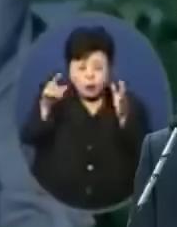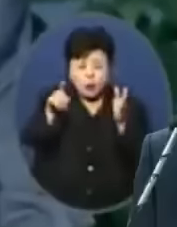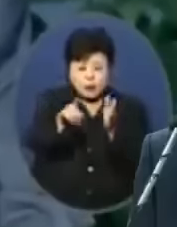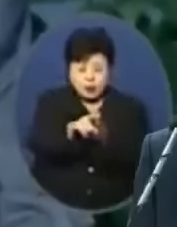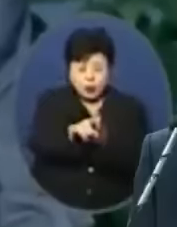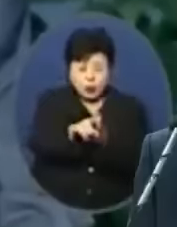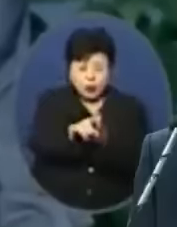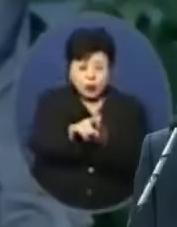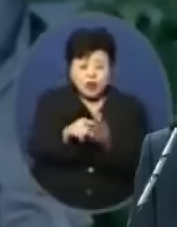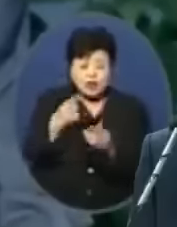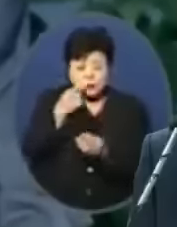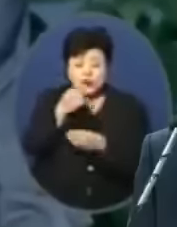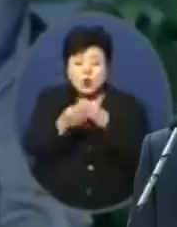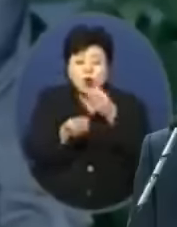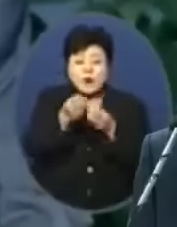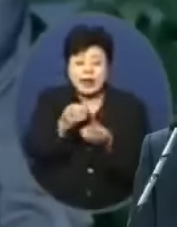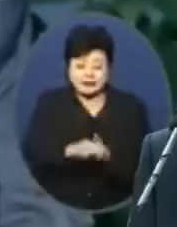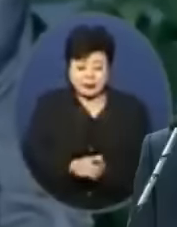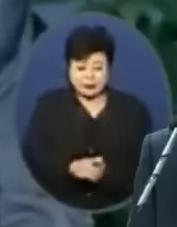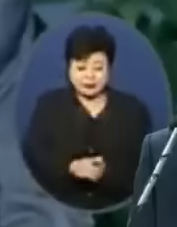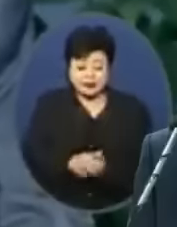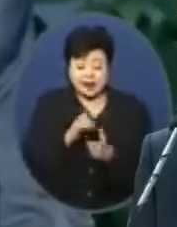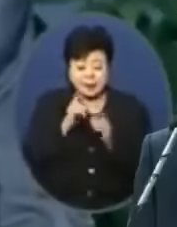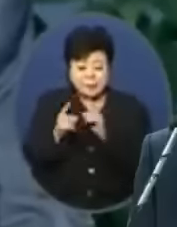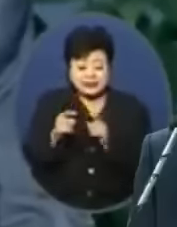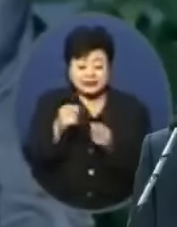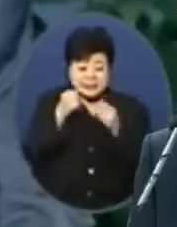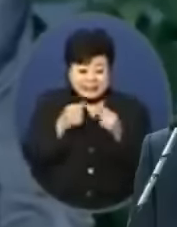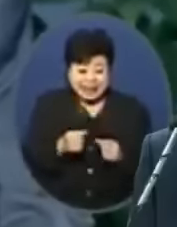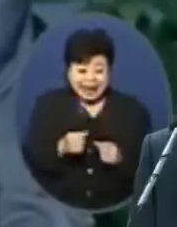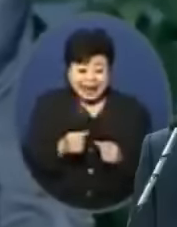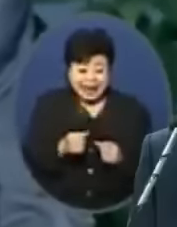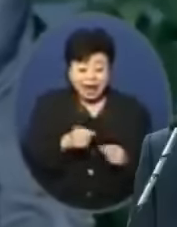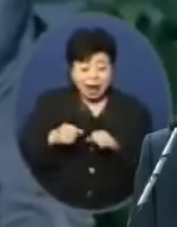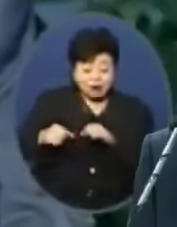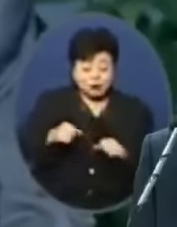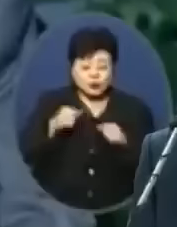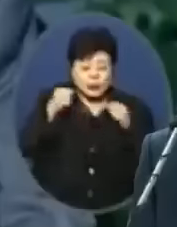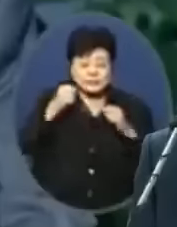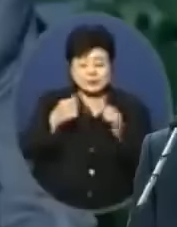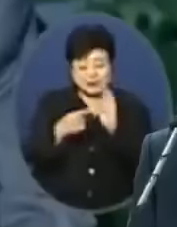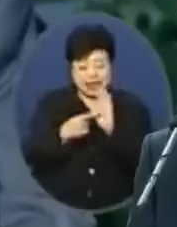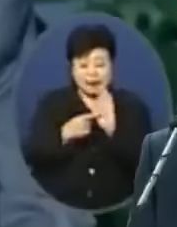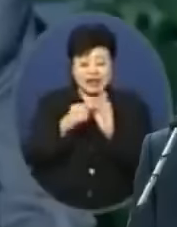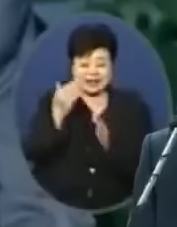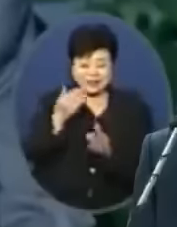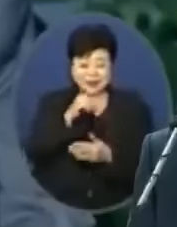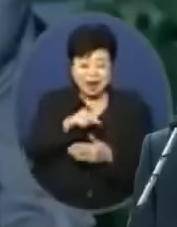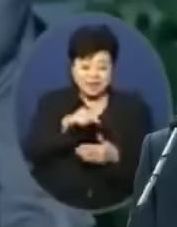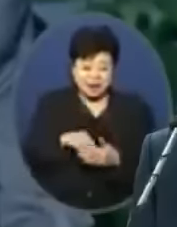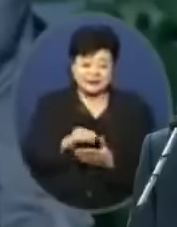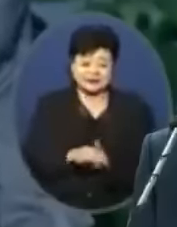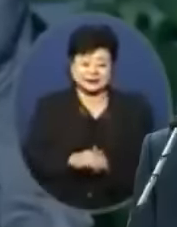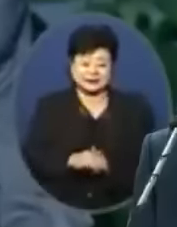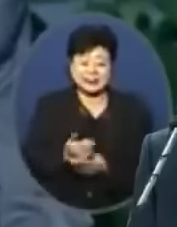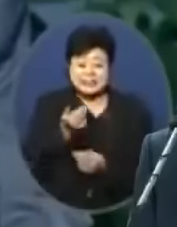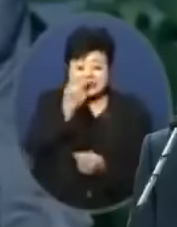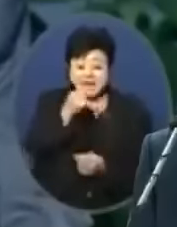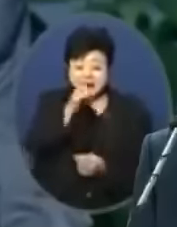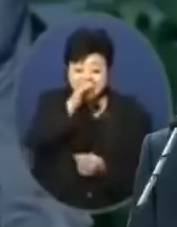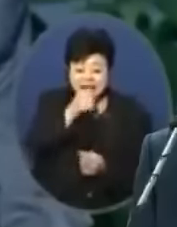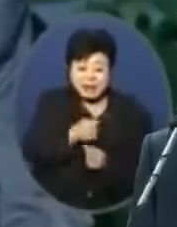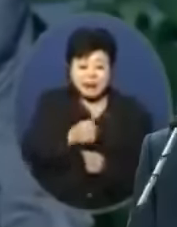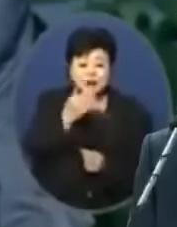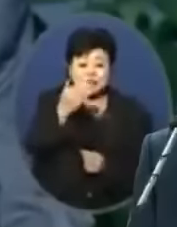믿고 입술로 고백하면 그 말씀이 살아서 운동력을 발휘하여 마음속에 생명이 있게